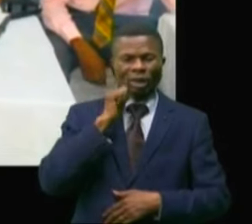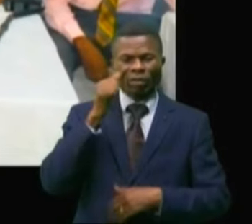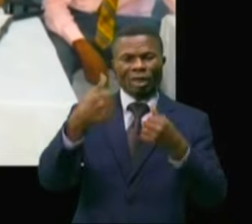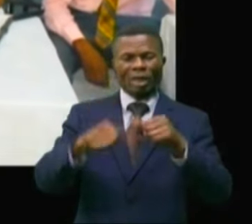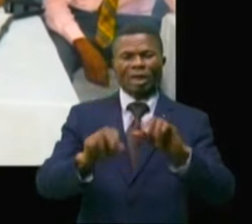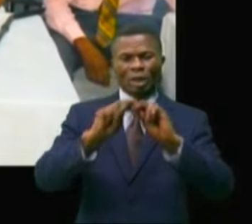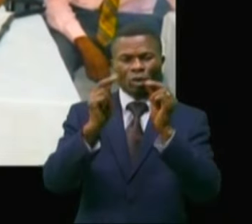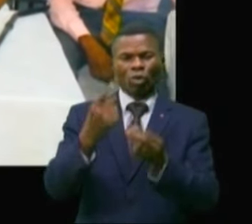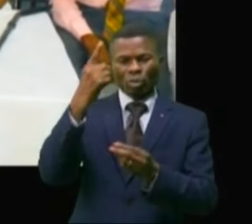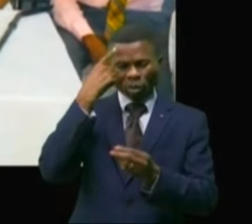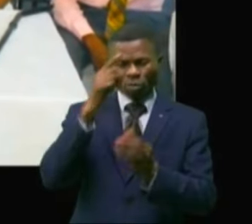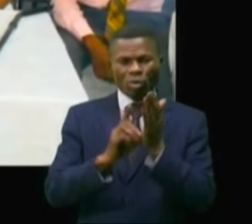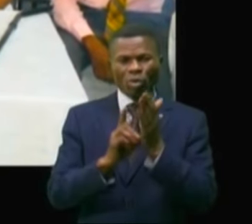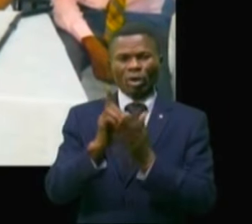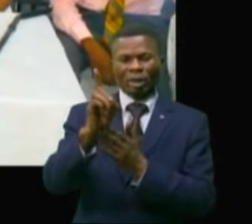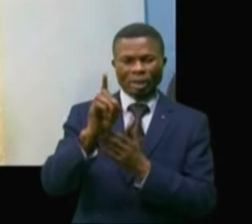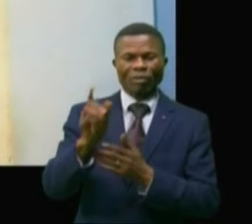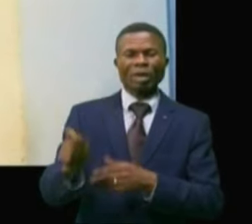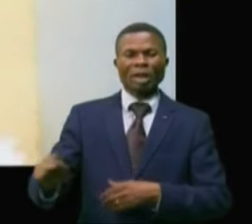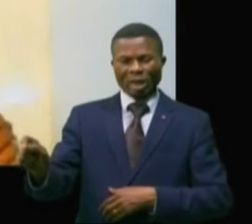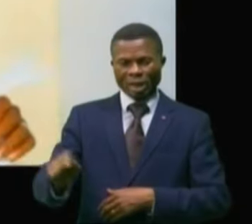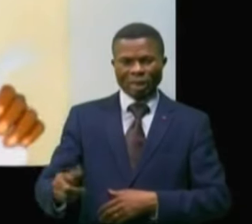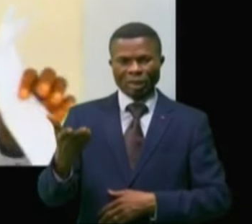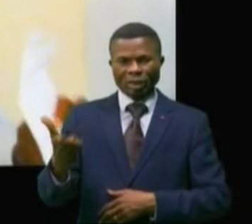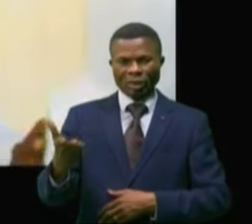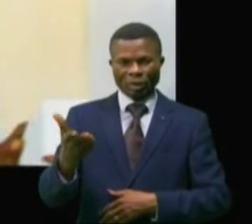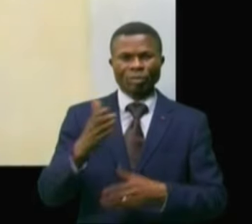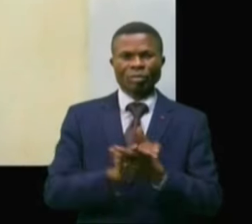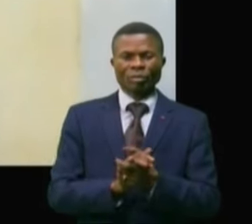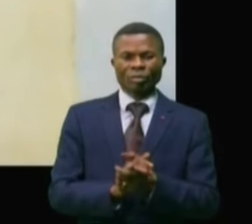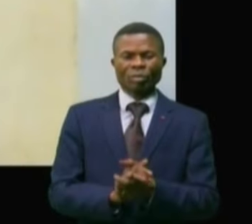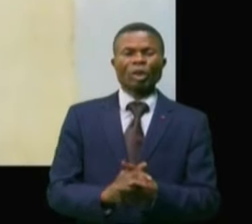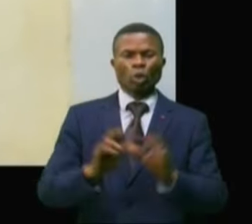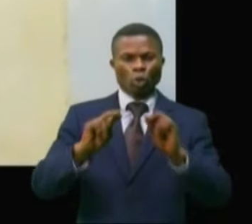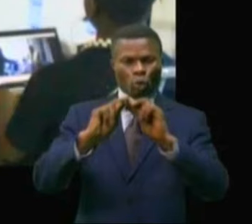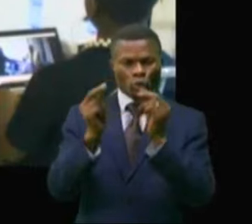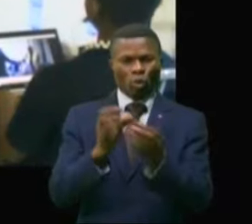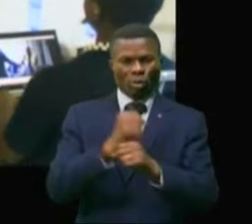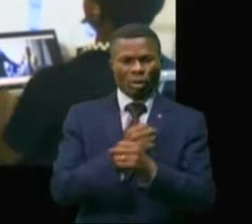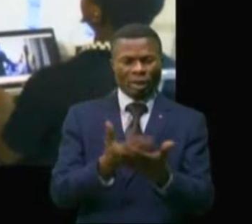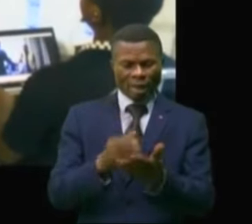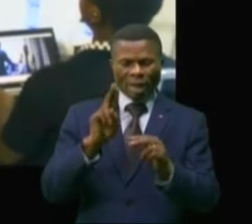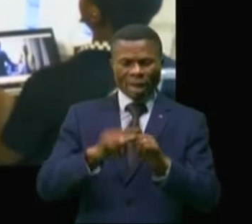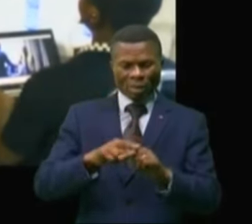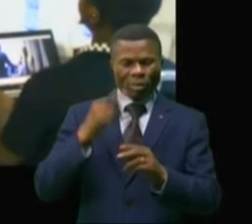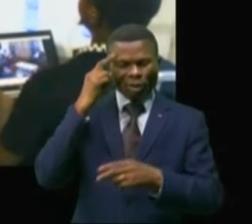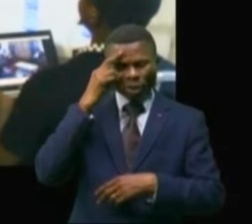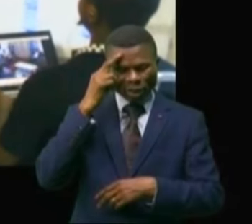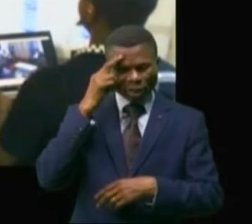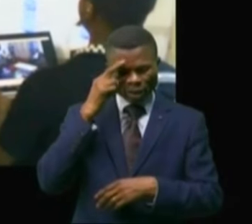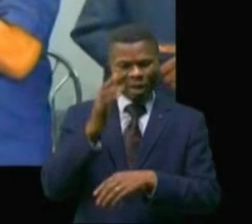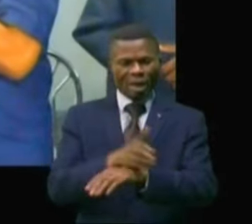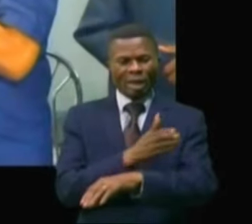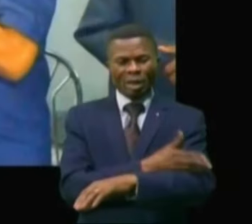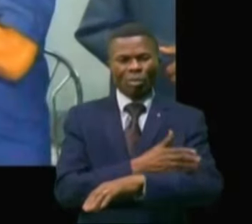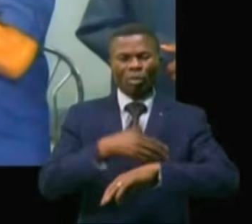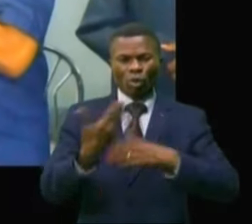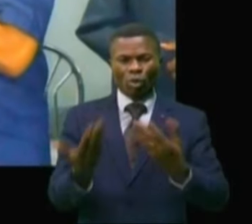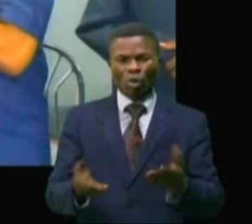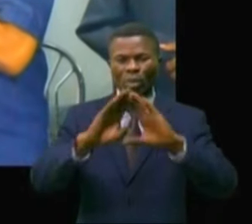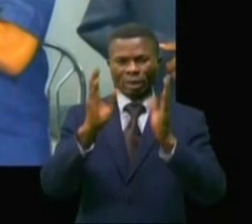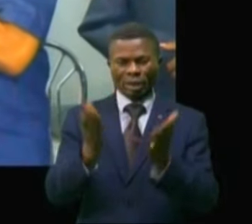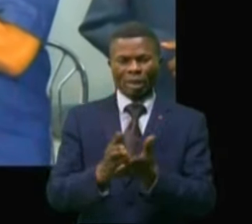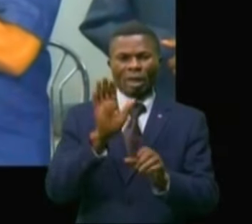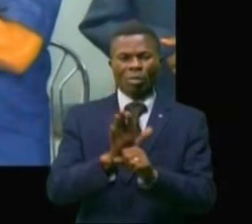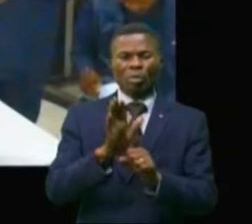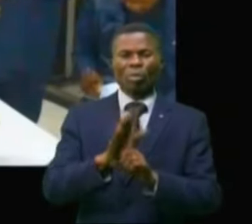relever les défis de développement de leur territoire. Une structure sera mise en place pour des réflexions et la bonne marche de la communauté. Plusieurs cadeaux lui